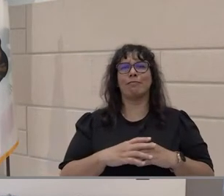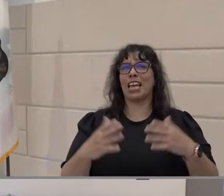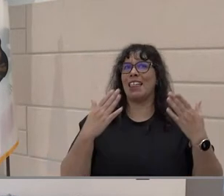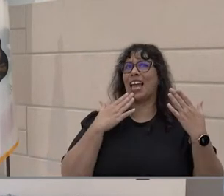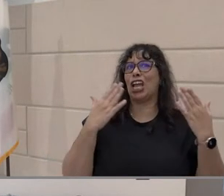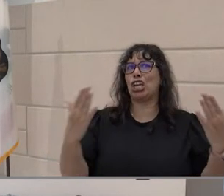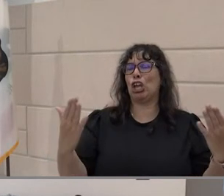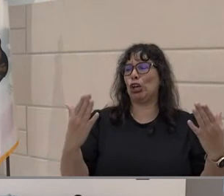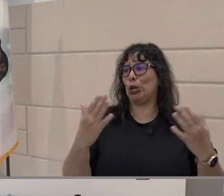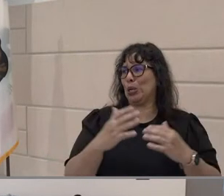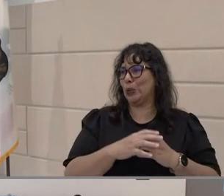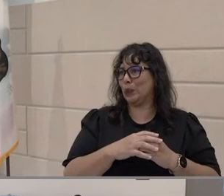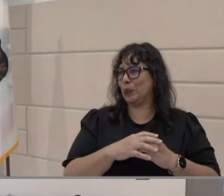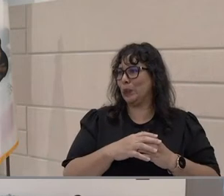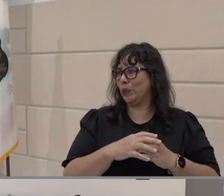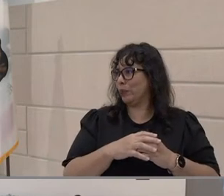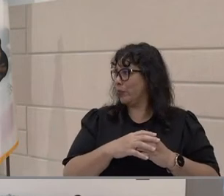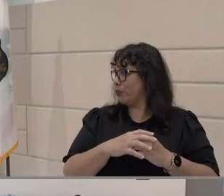សូមអរគុណ